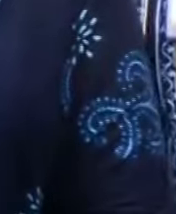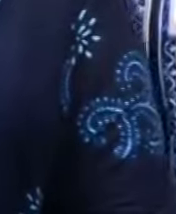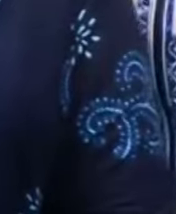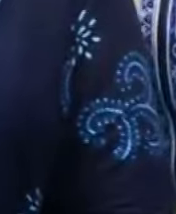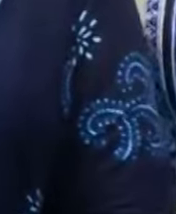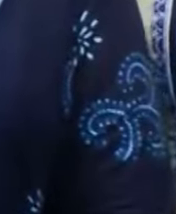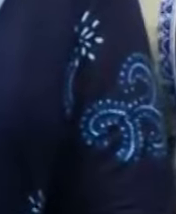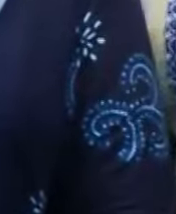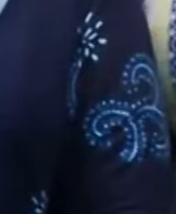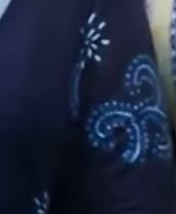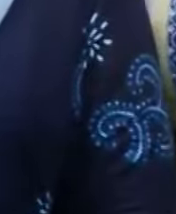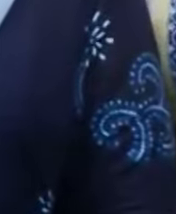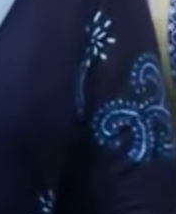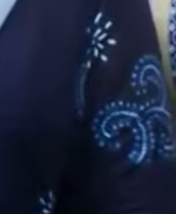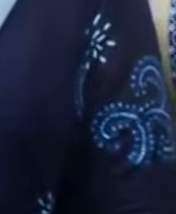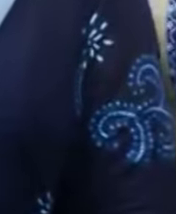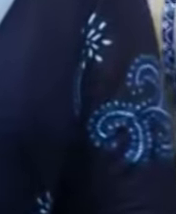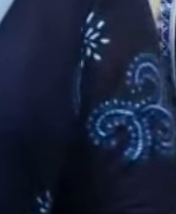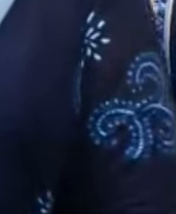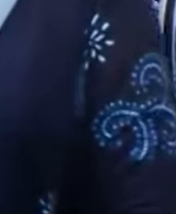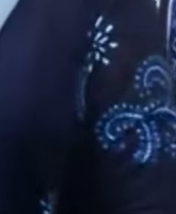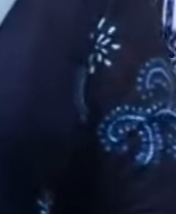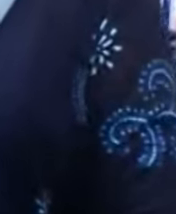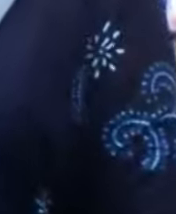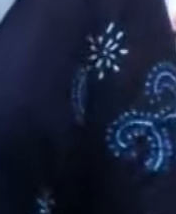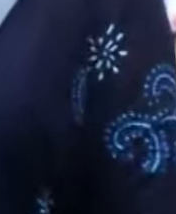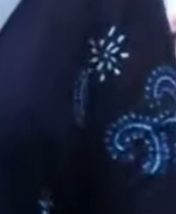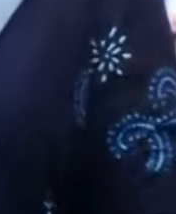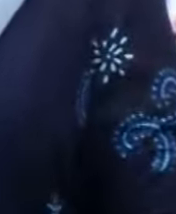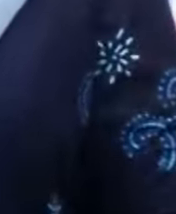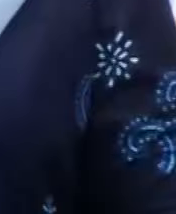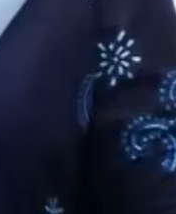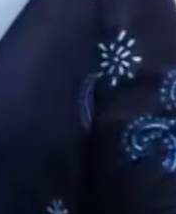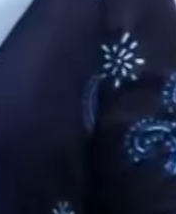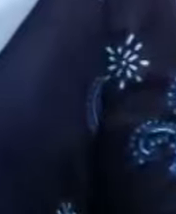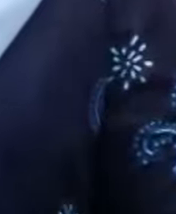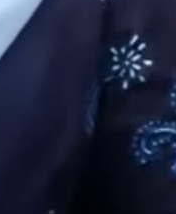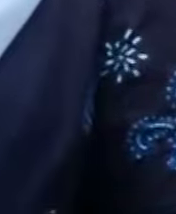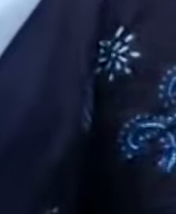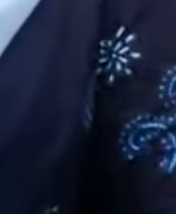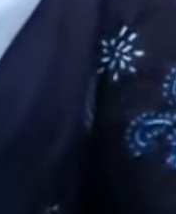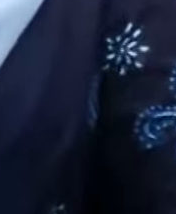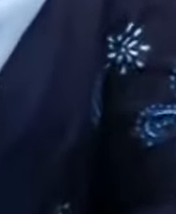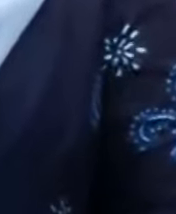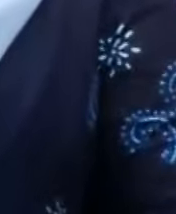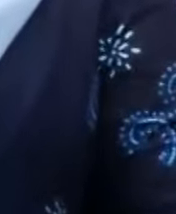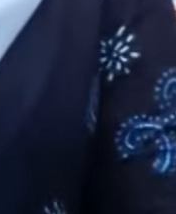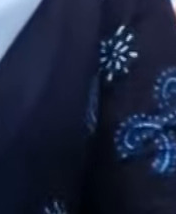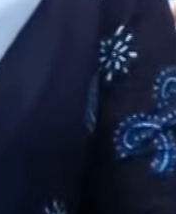adalah Rp23.000 dengan kandungan kalori disesuaikan dengan anak-anak yang sekarang SD